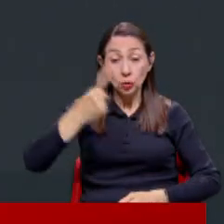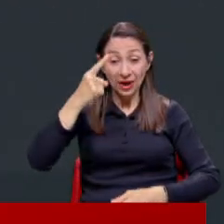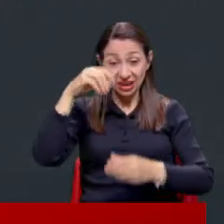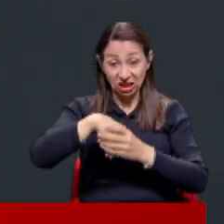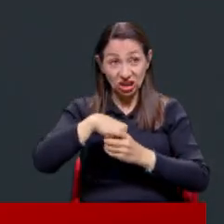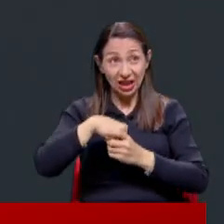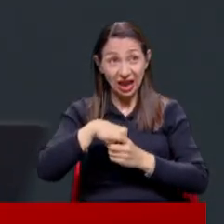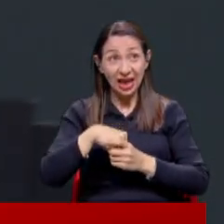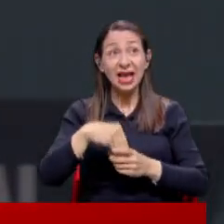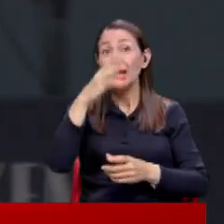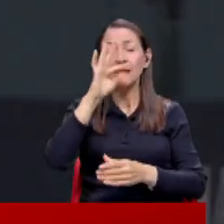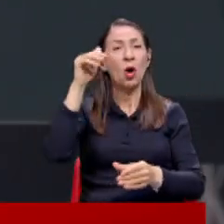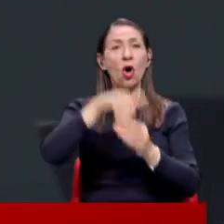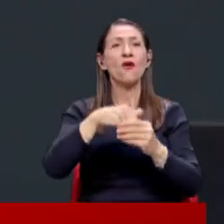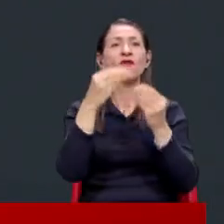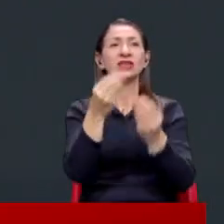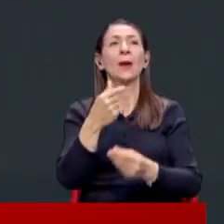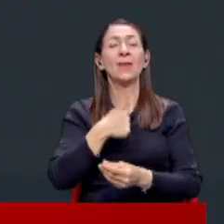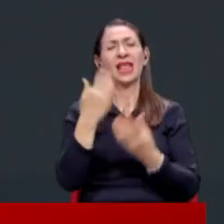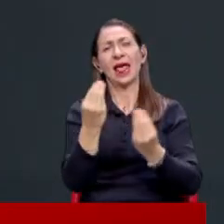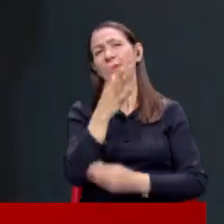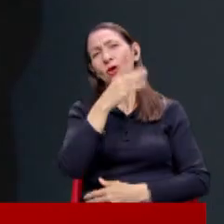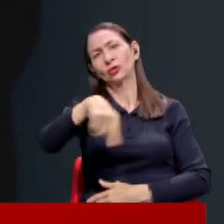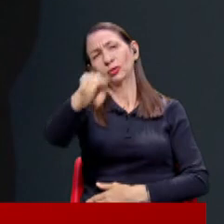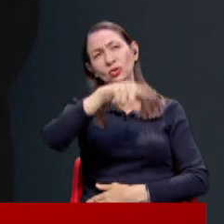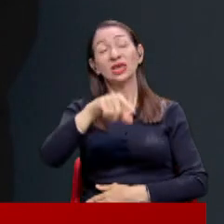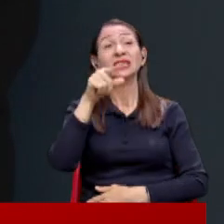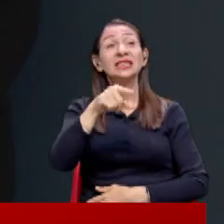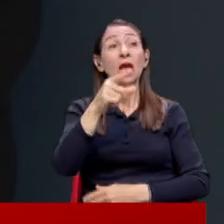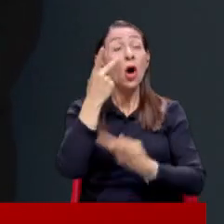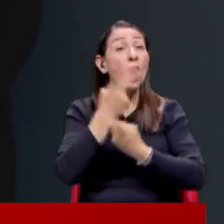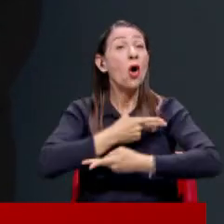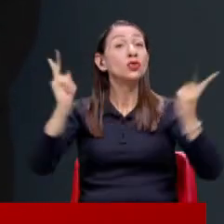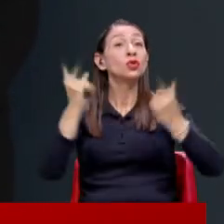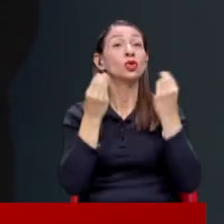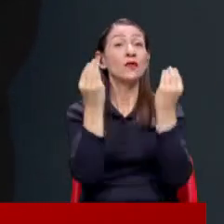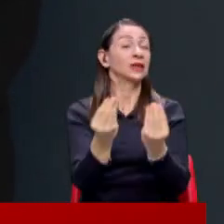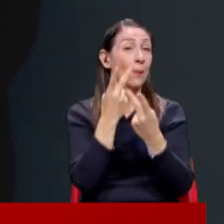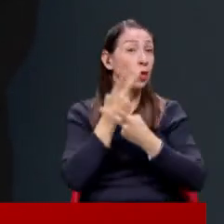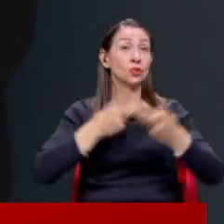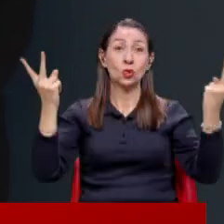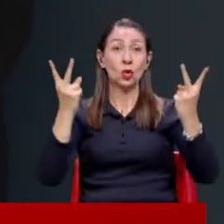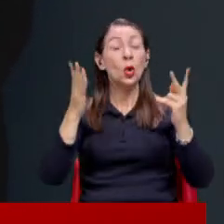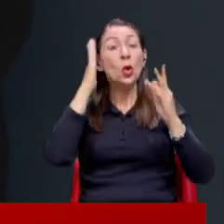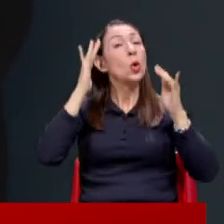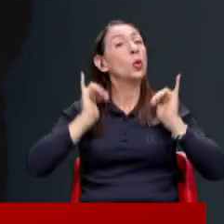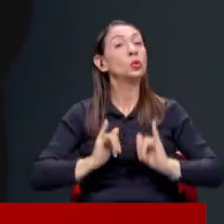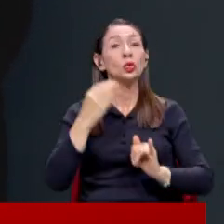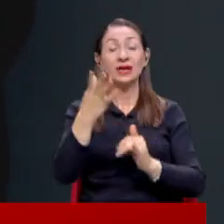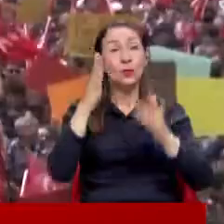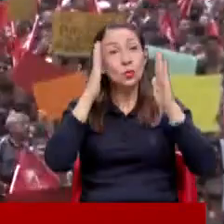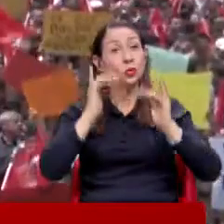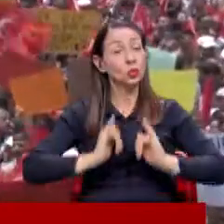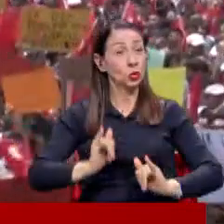Cumhurbaşkanlığı için de kime oy vereceğinizi benden iyi biliyorsunuz. Size özgürlüğü getireceğim özgürlüğü. Huzuru getireceğim